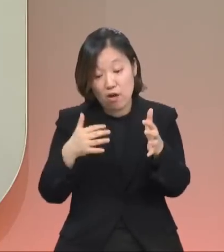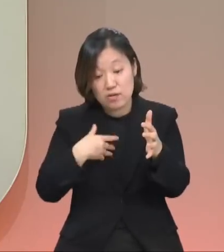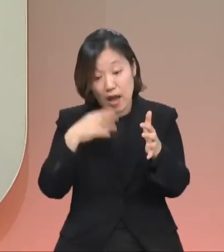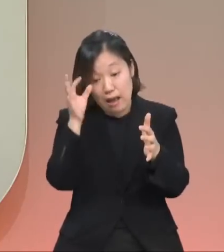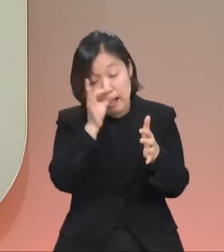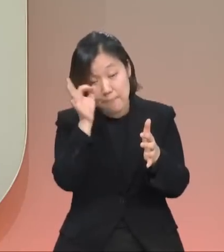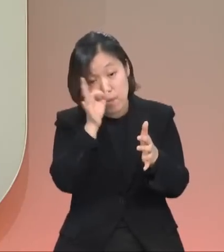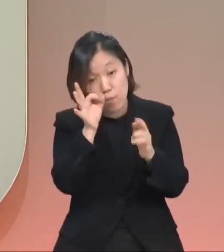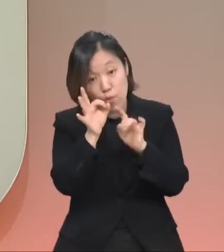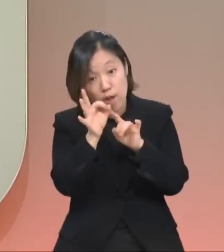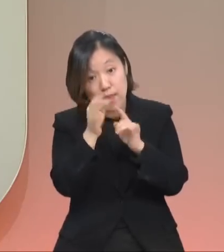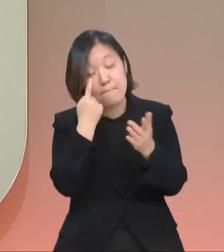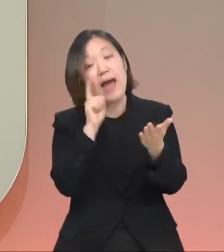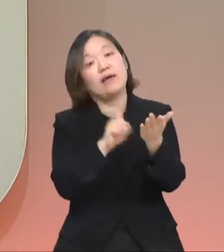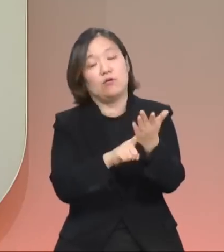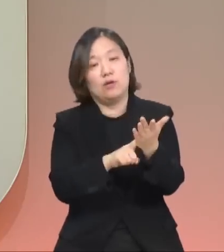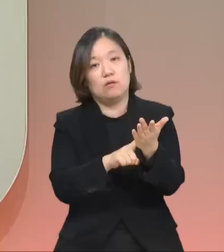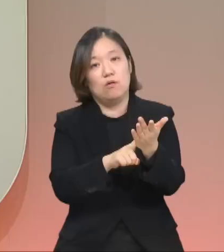발견했냐면